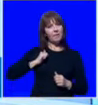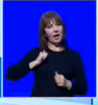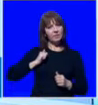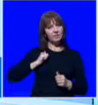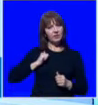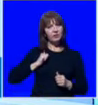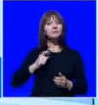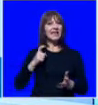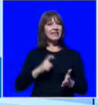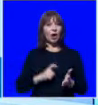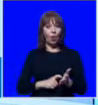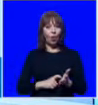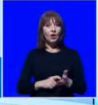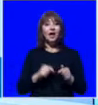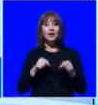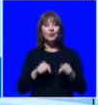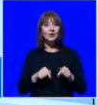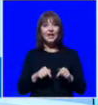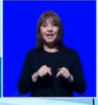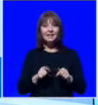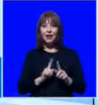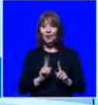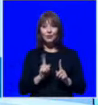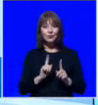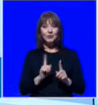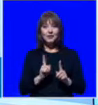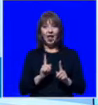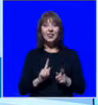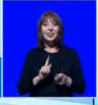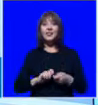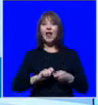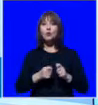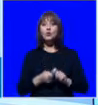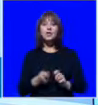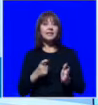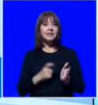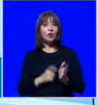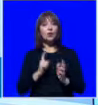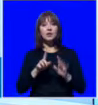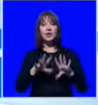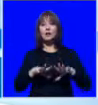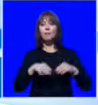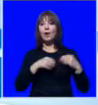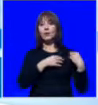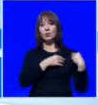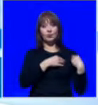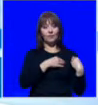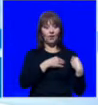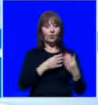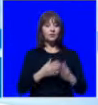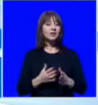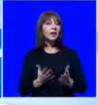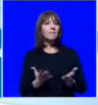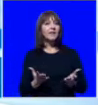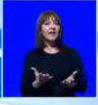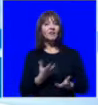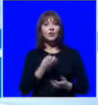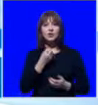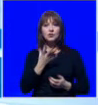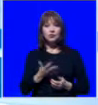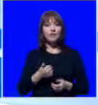и духа на закона, но тези, които са превишили своите права, трябва да понесат отговорност. Какво става сега, господин Димитров?